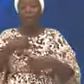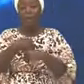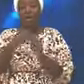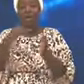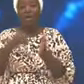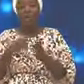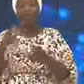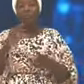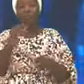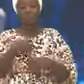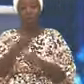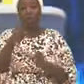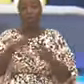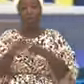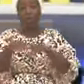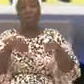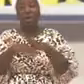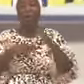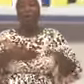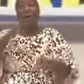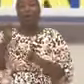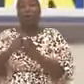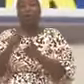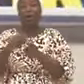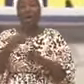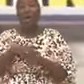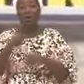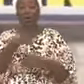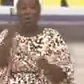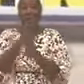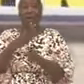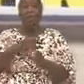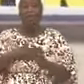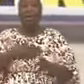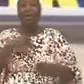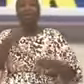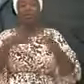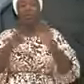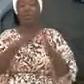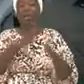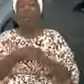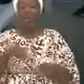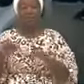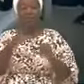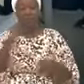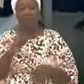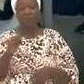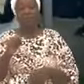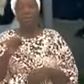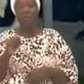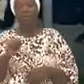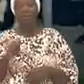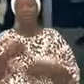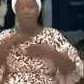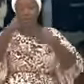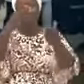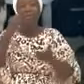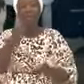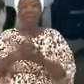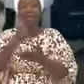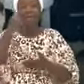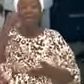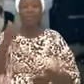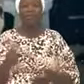jeux que vous observiez pratiqué mais loire kaka créa mais non